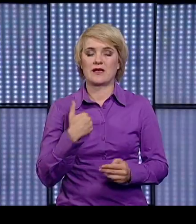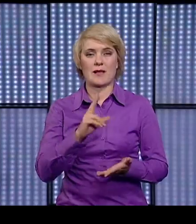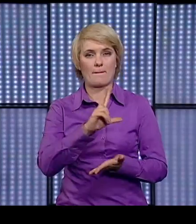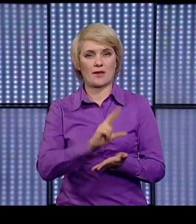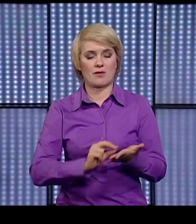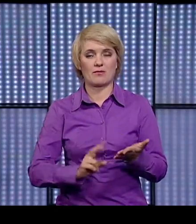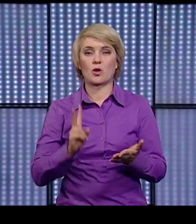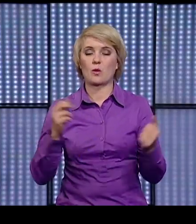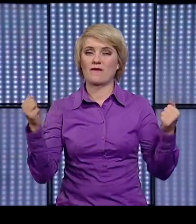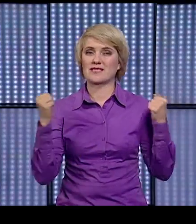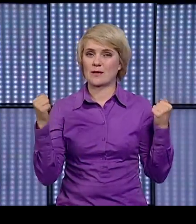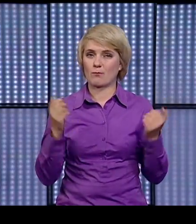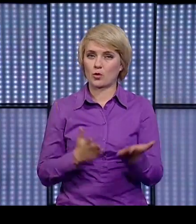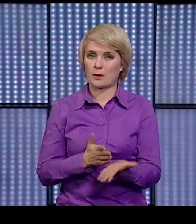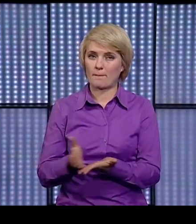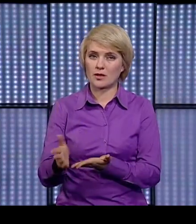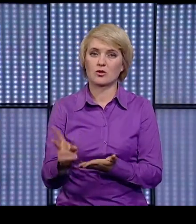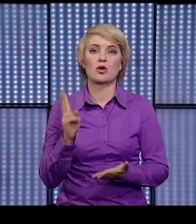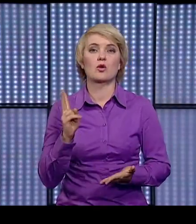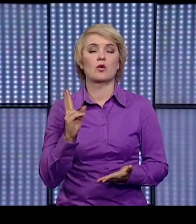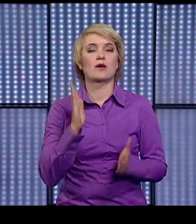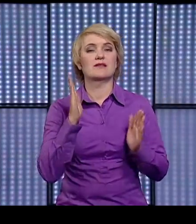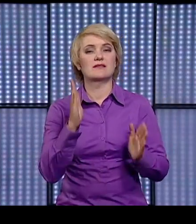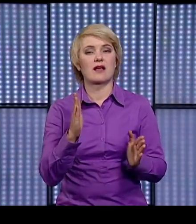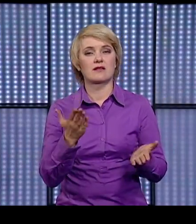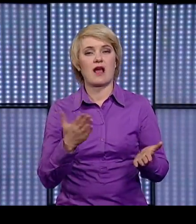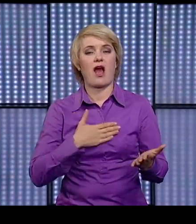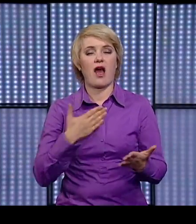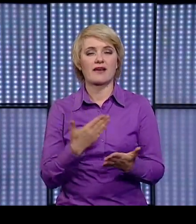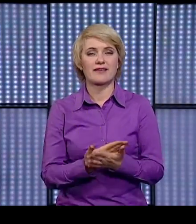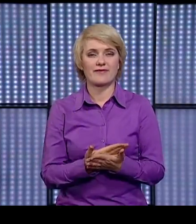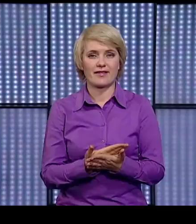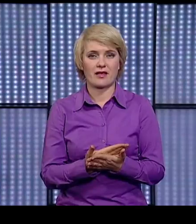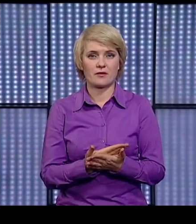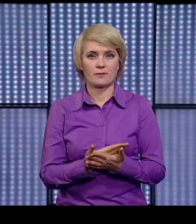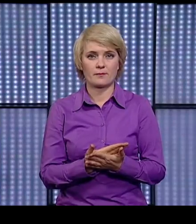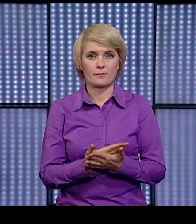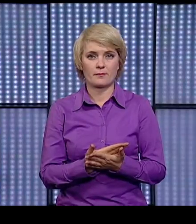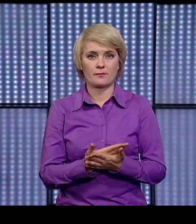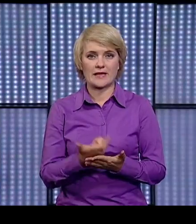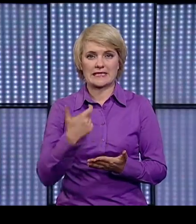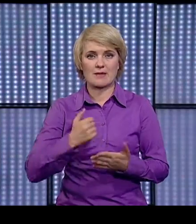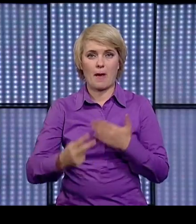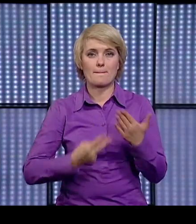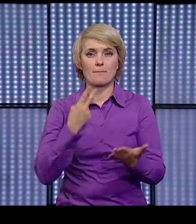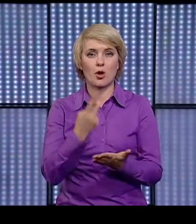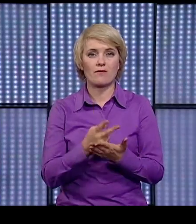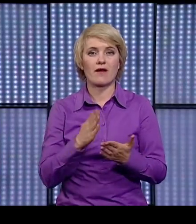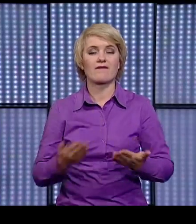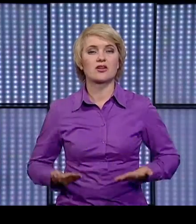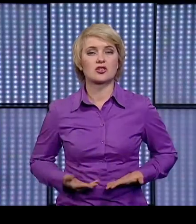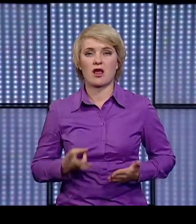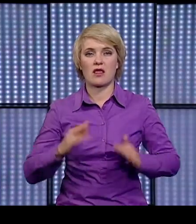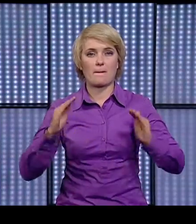брать, кто в спорт пойдет, кто станет как бы активнее себя проявлять в жизни, не